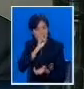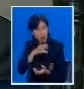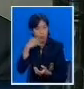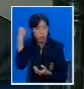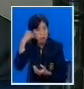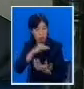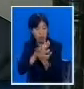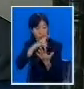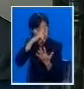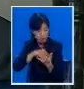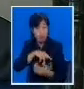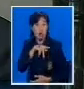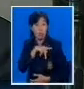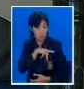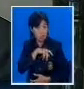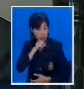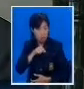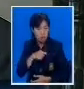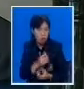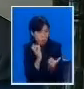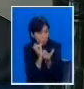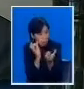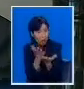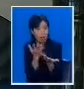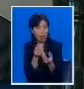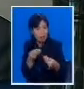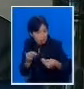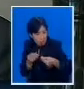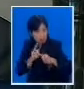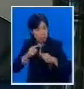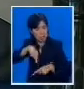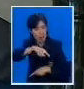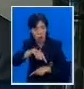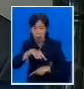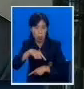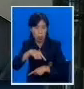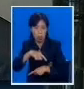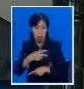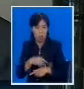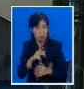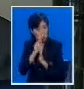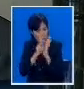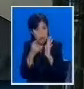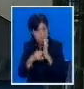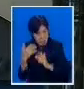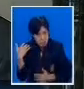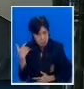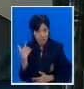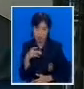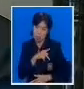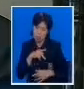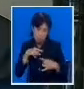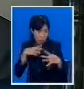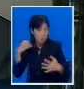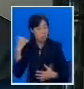การพนันเนี่ยไม่ถูกทั้งกฎหมายไม่ถูกทั้งศีลธรรมไม่เป็นสิ่งที่พึงให้เกิดขึ้นในครอบครัวไหนมีสปอตช่อง11